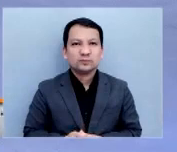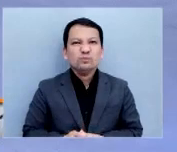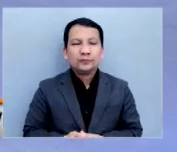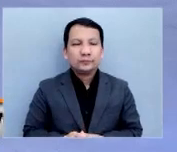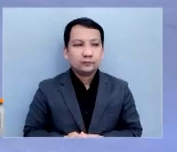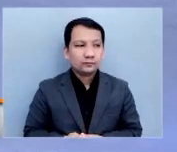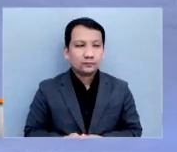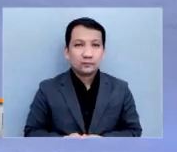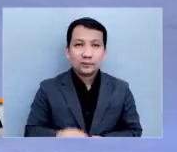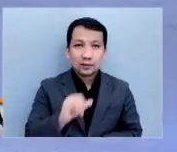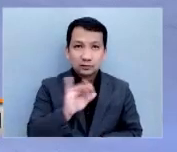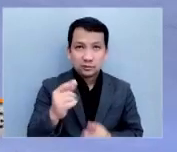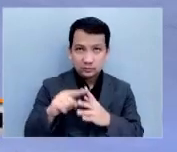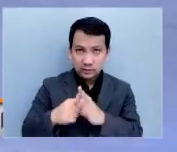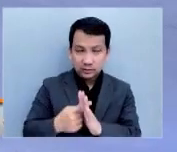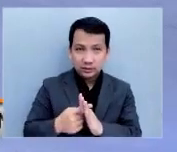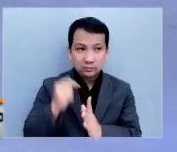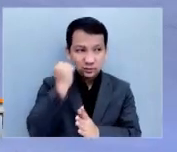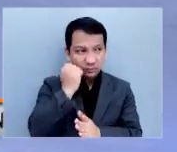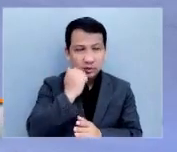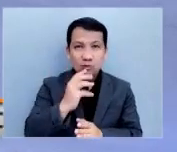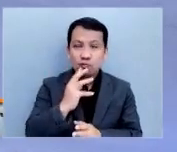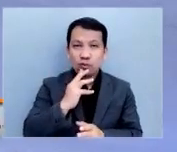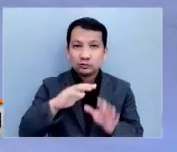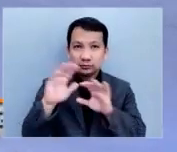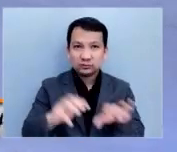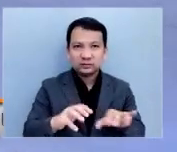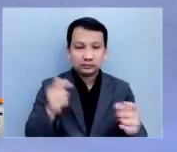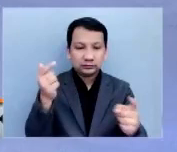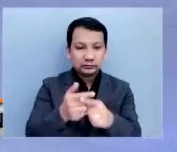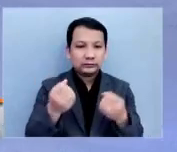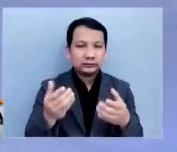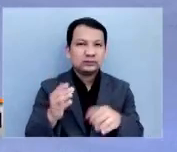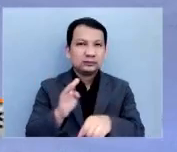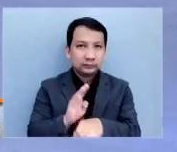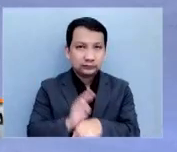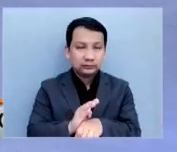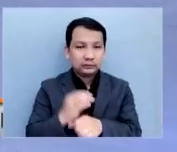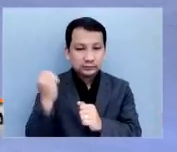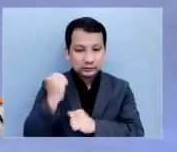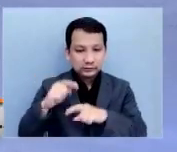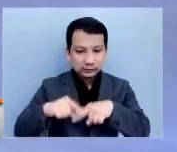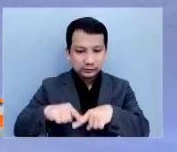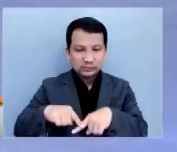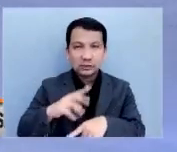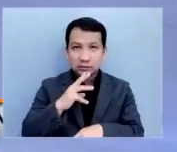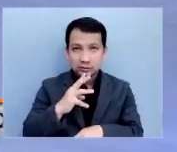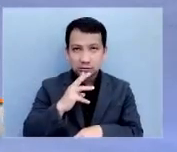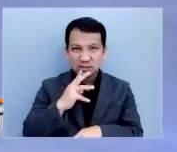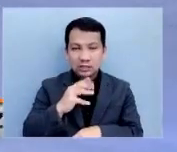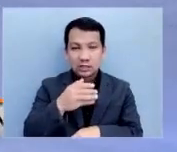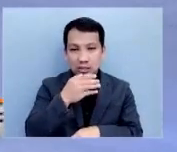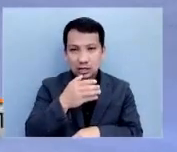Oras na magsimula na ang araw-araw na water interruption sa pulang maraming negosyong umaasa sa tubig. Kabilang ang mga karinderya